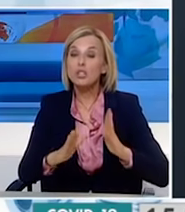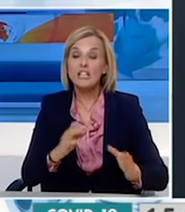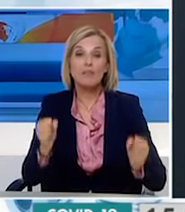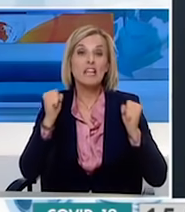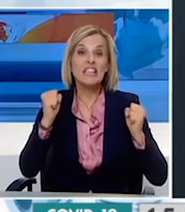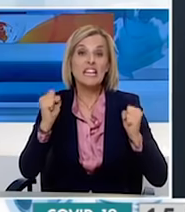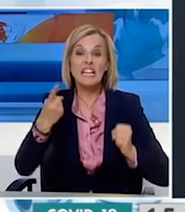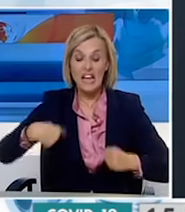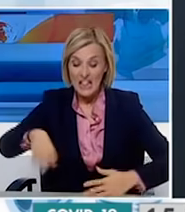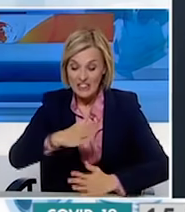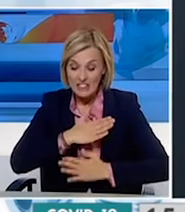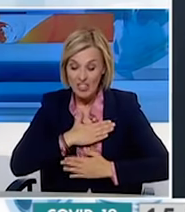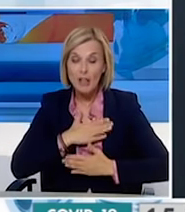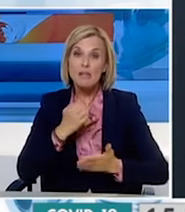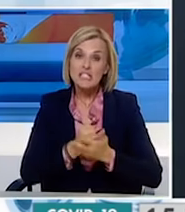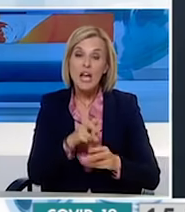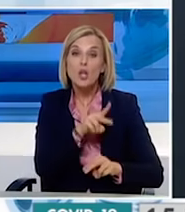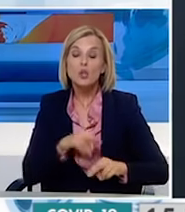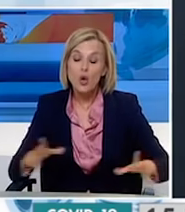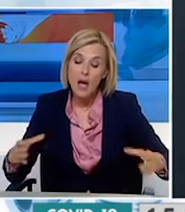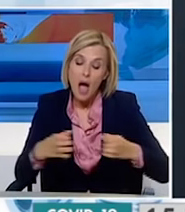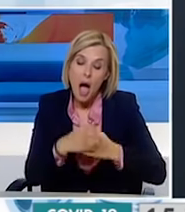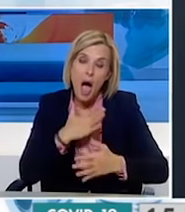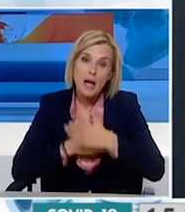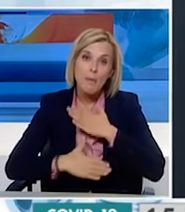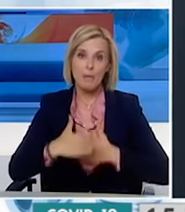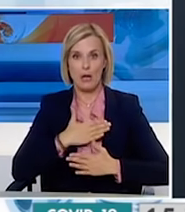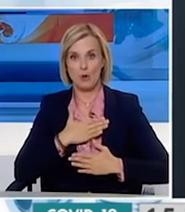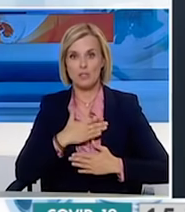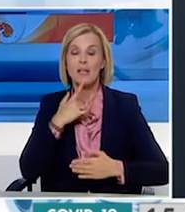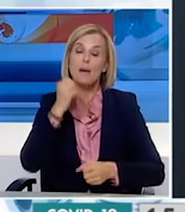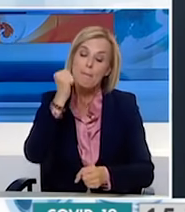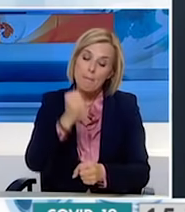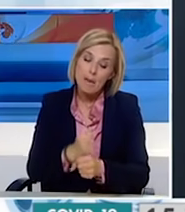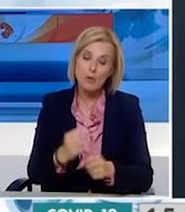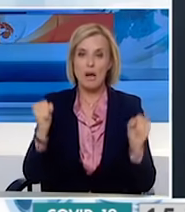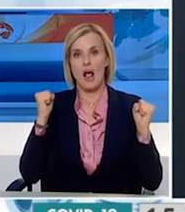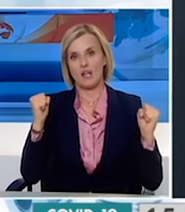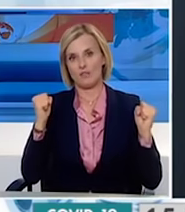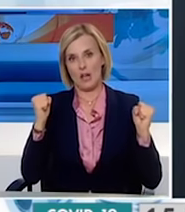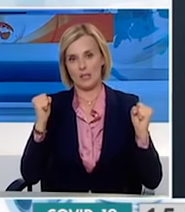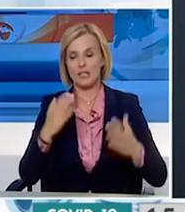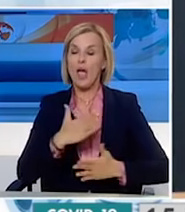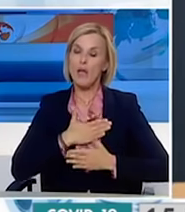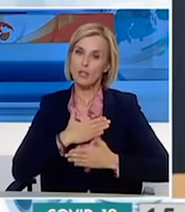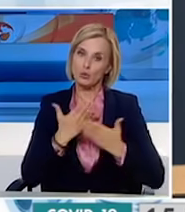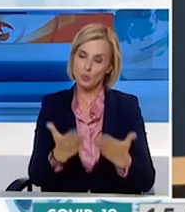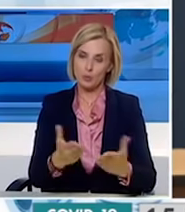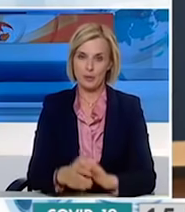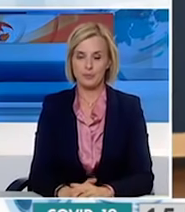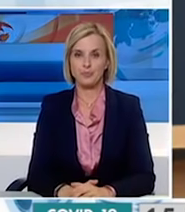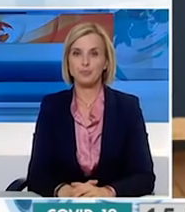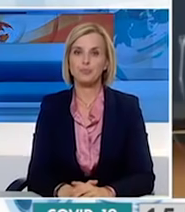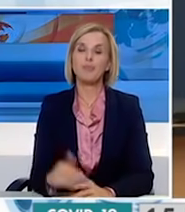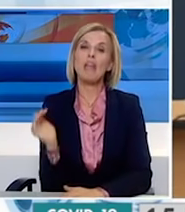μας και όλων όσων αγαπάμε. Για να μείνουμε πραγματικά ασφαλείς. Σας ευχαριστώ. Ευχαριστούμε κύριε Υπουργέ. Να